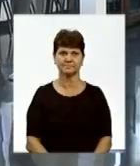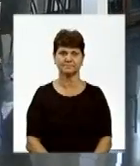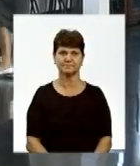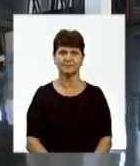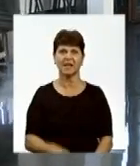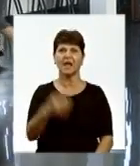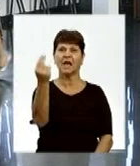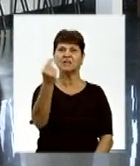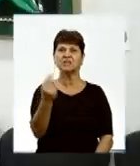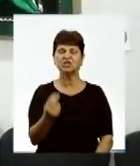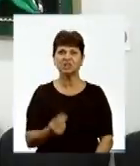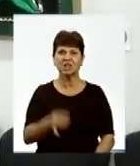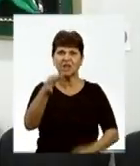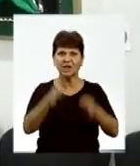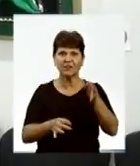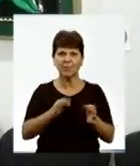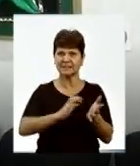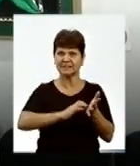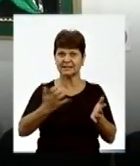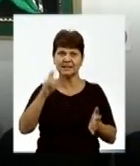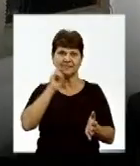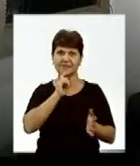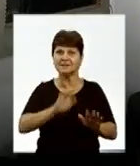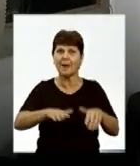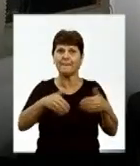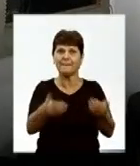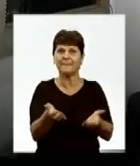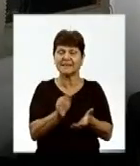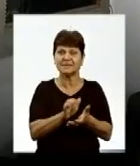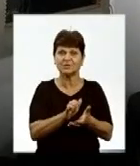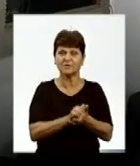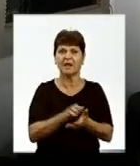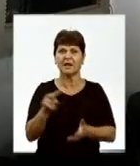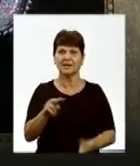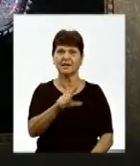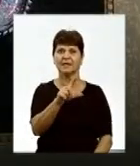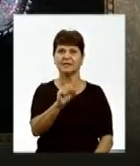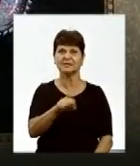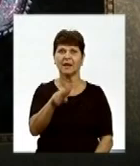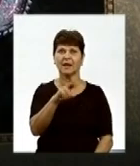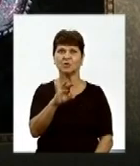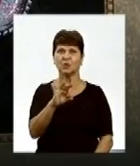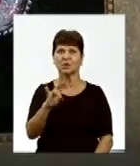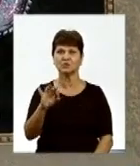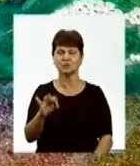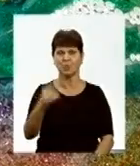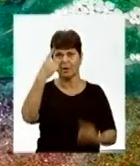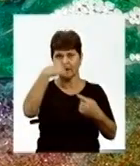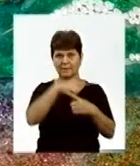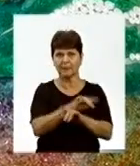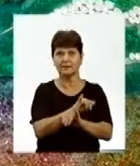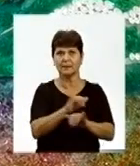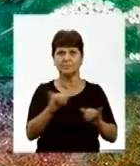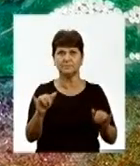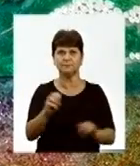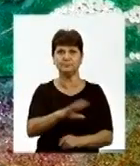Живопис на склі. У Вінниці свої роботи презентувала художниця Лілія Задоянчук. Каже, подібна техніка поширена в Європі. Втім,